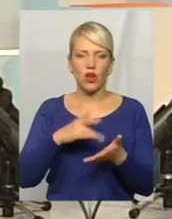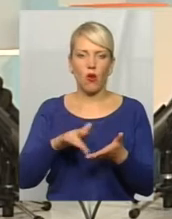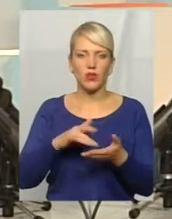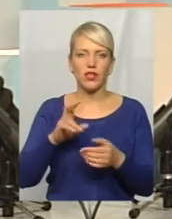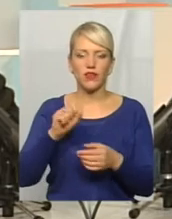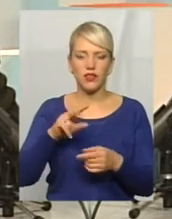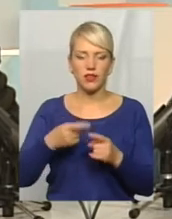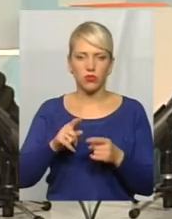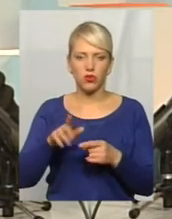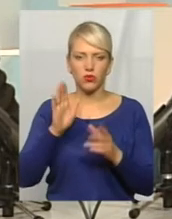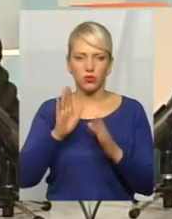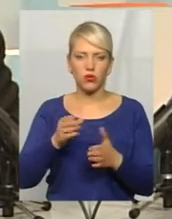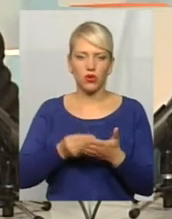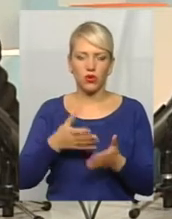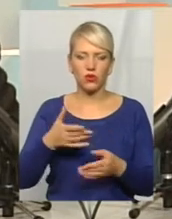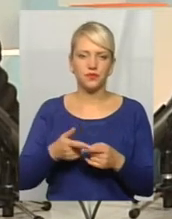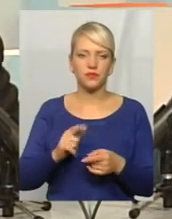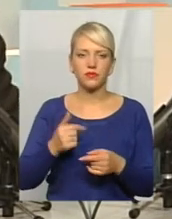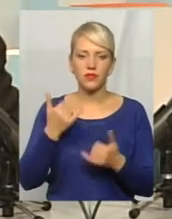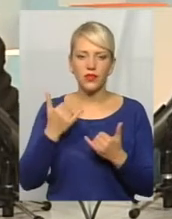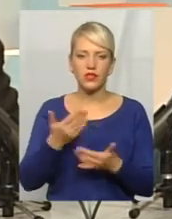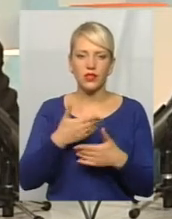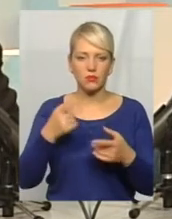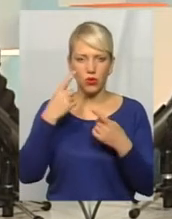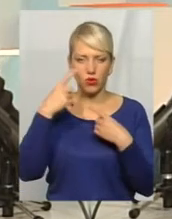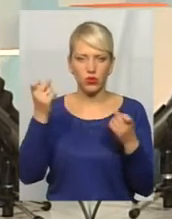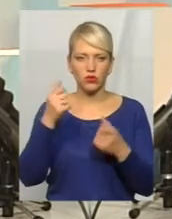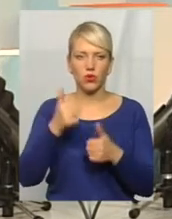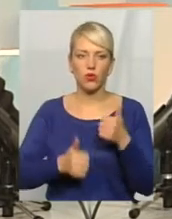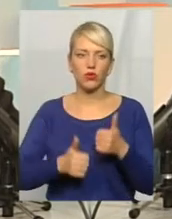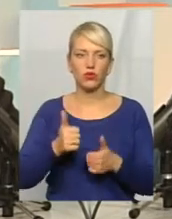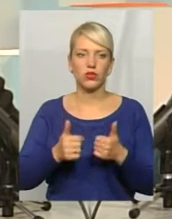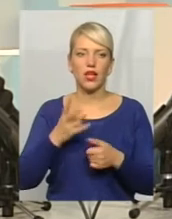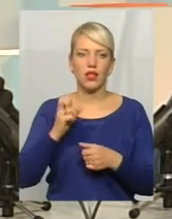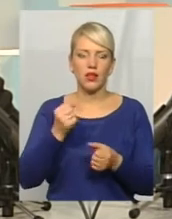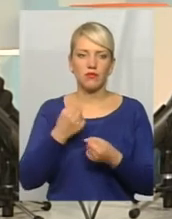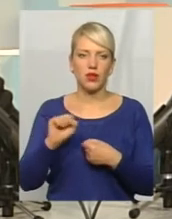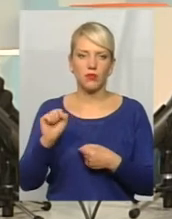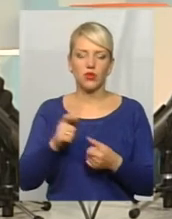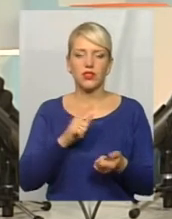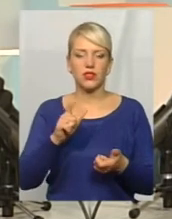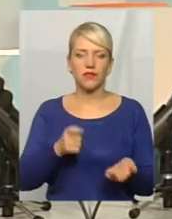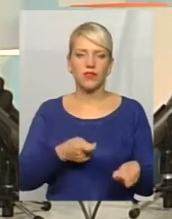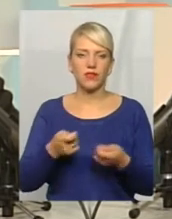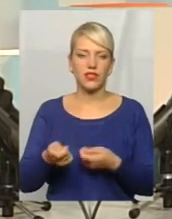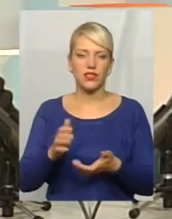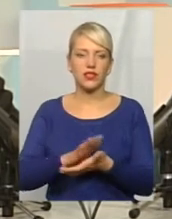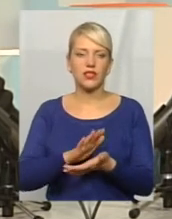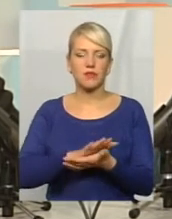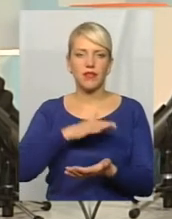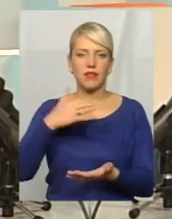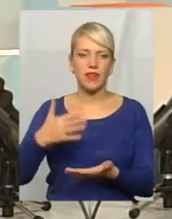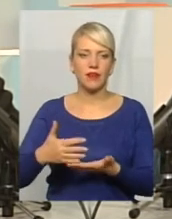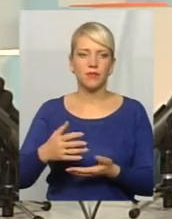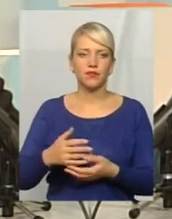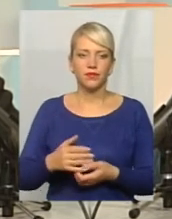це буде дорожче. Зараз ми оголошуємо конкурс на переможця з вивезення сміття,